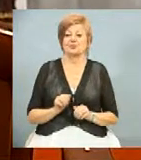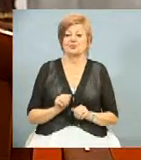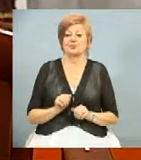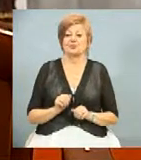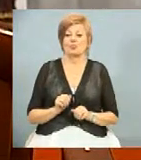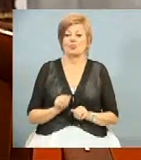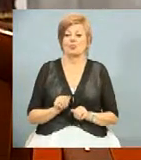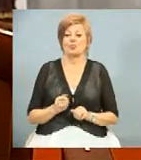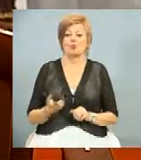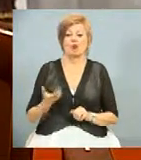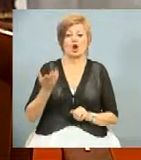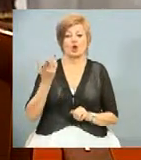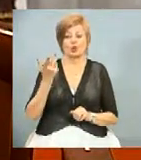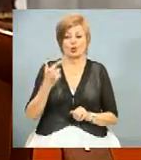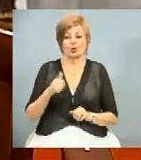Коли вони